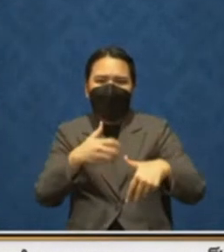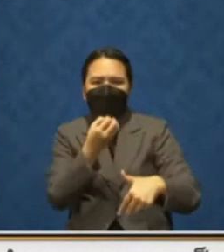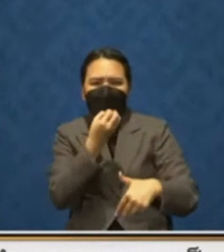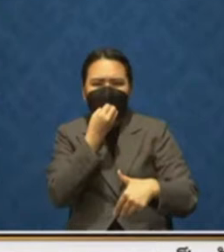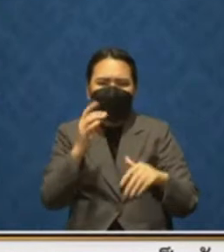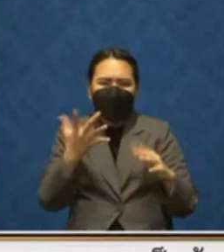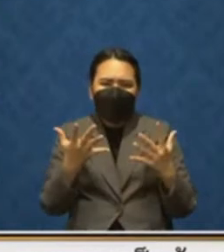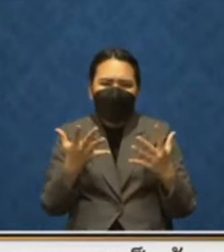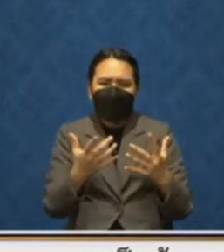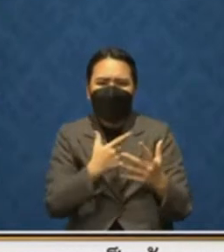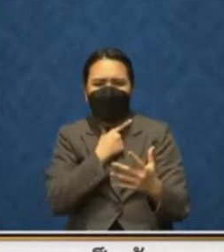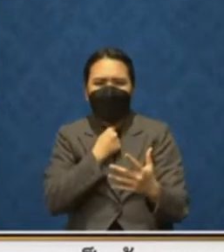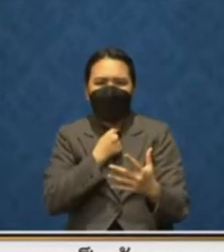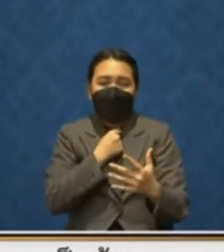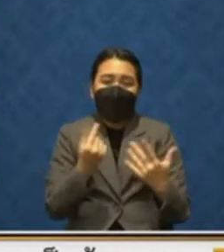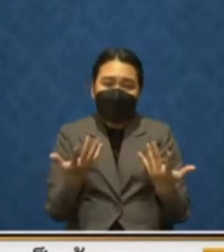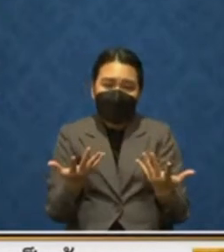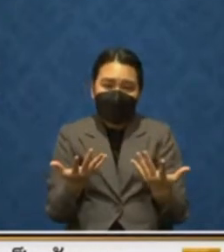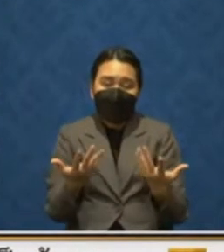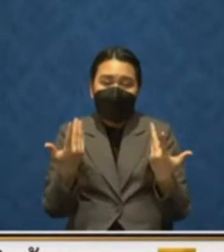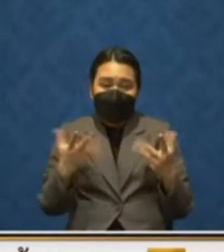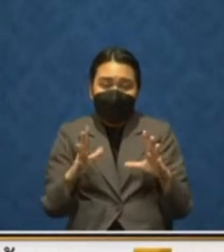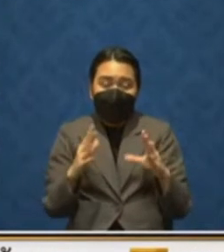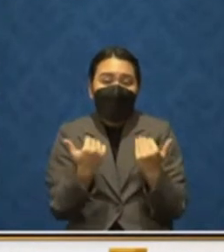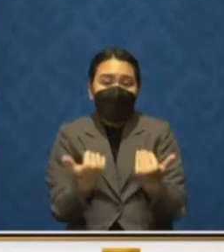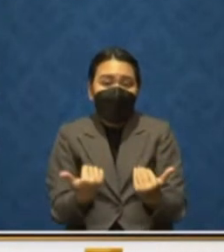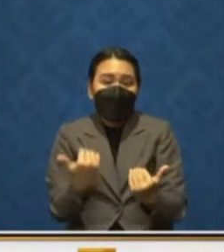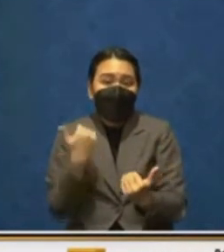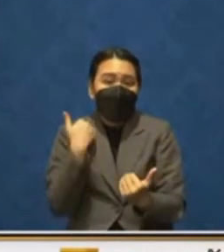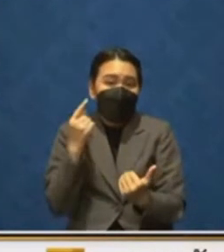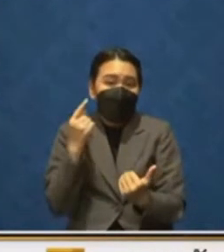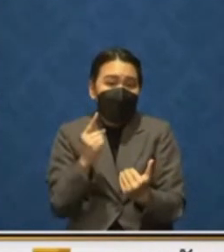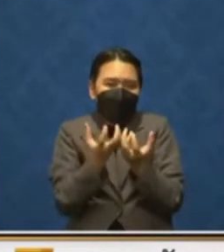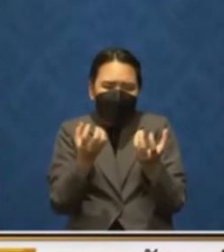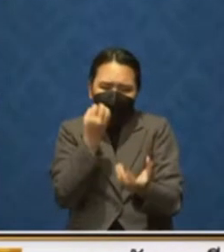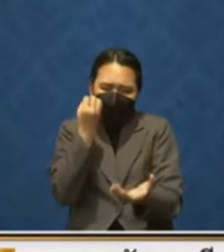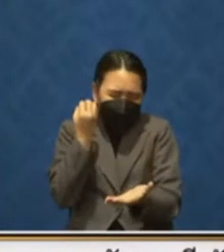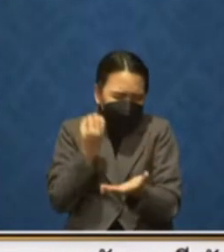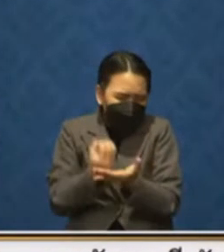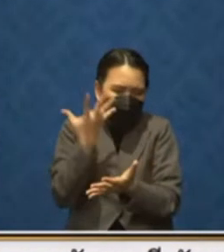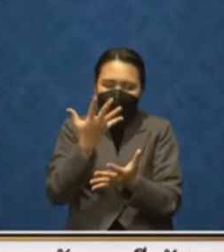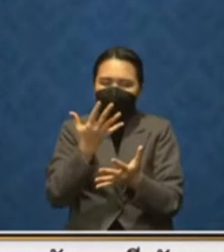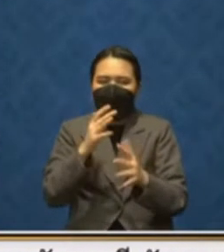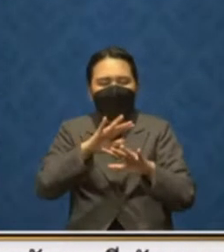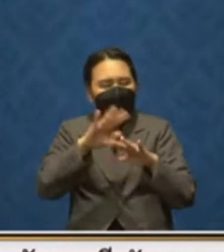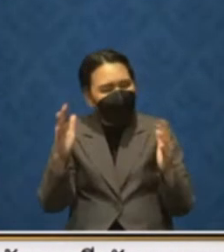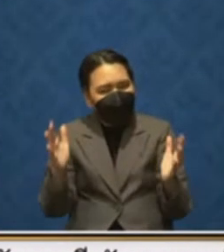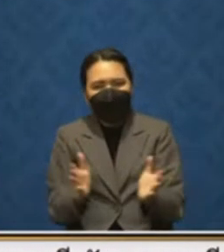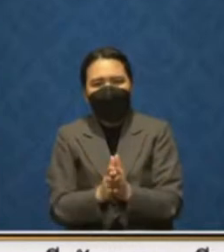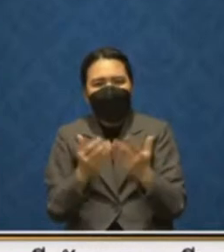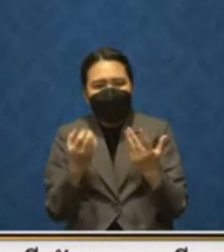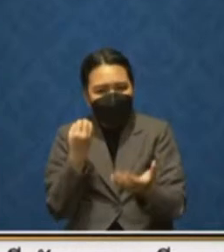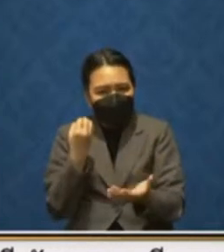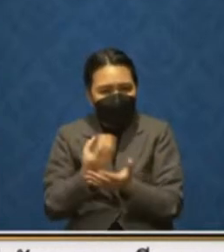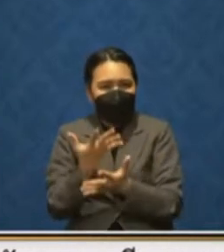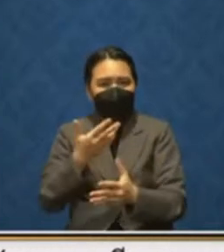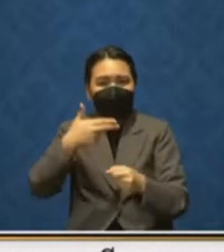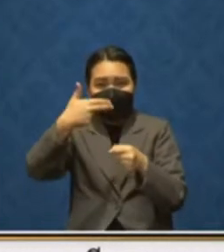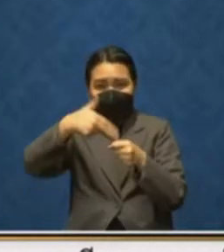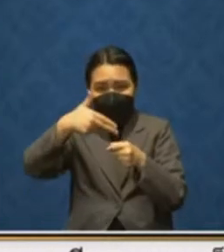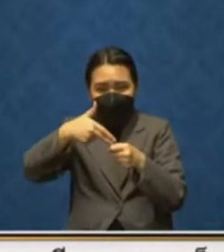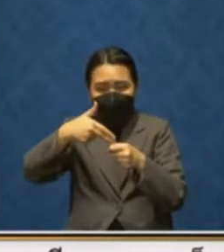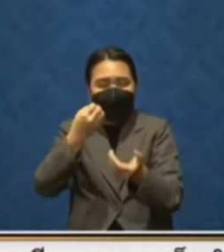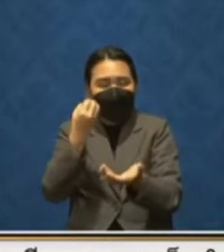อย่างสิ้นเพราะตอนนี้เป็นไงครับของมันแพงทั้งแผ่นดินนะครับน้ำมันก็แพง